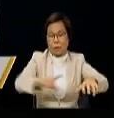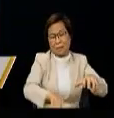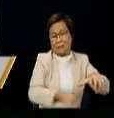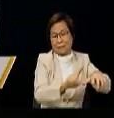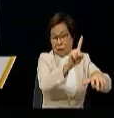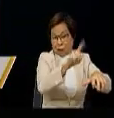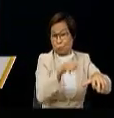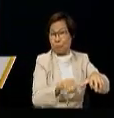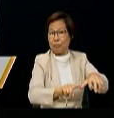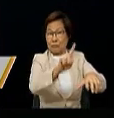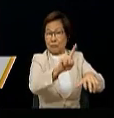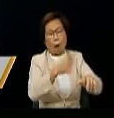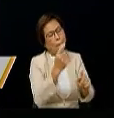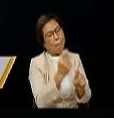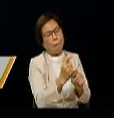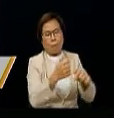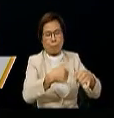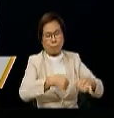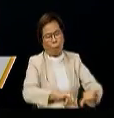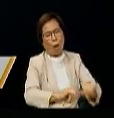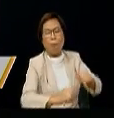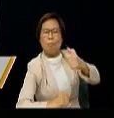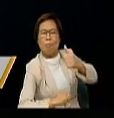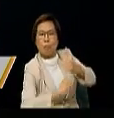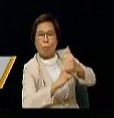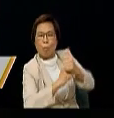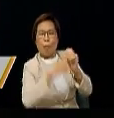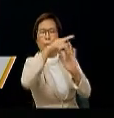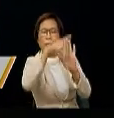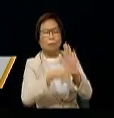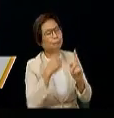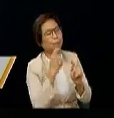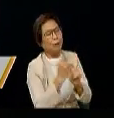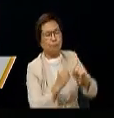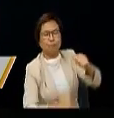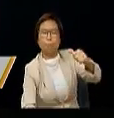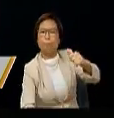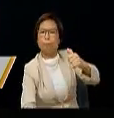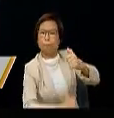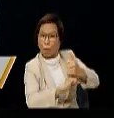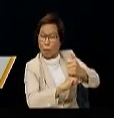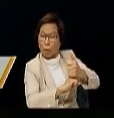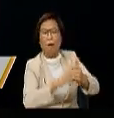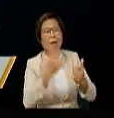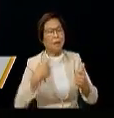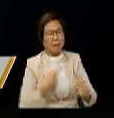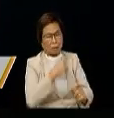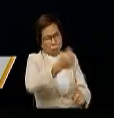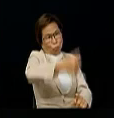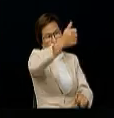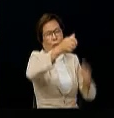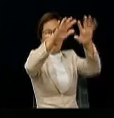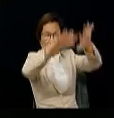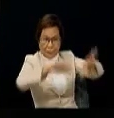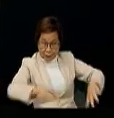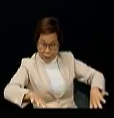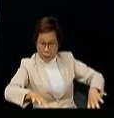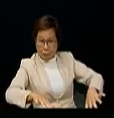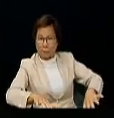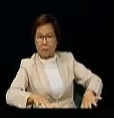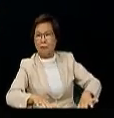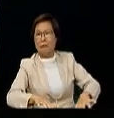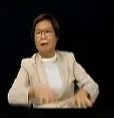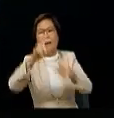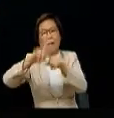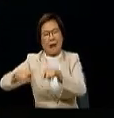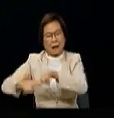bagian yang kita kata dia kekal yovanda mentalnya prinsipnya kekar Biasanya kita mengutamakan Asian secara